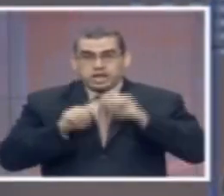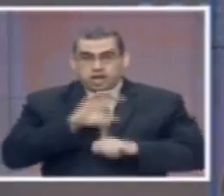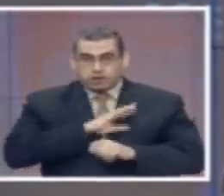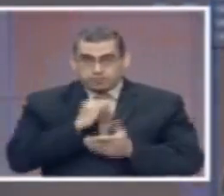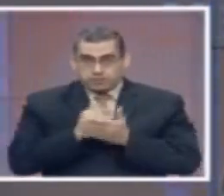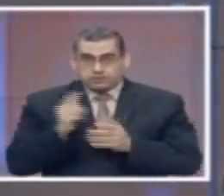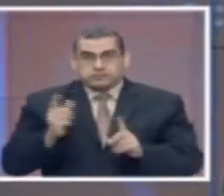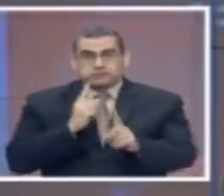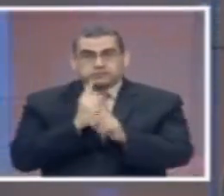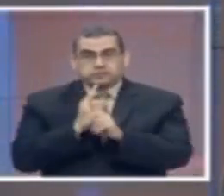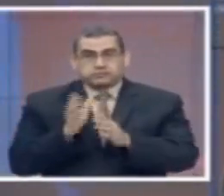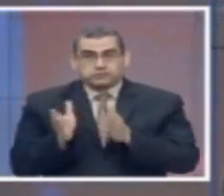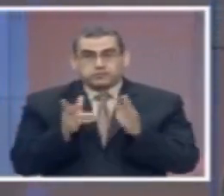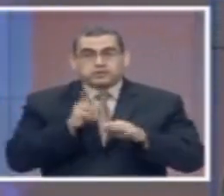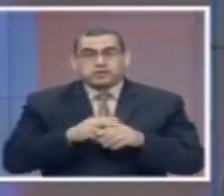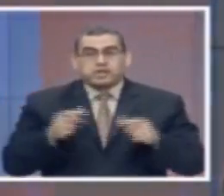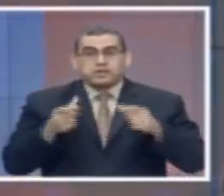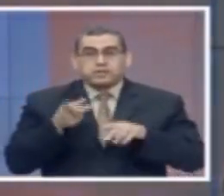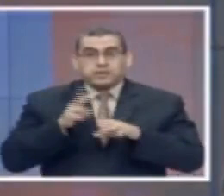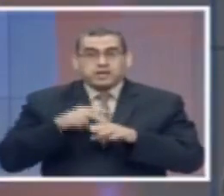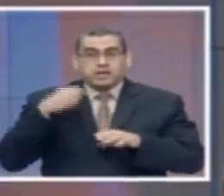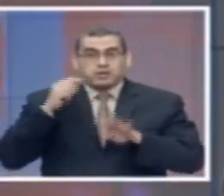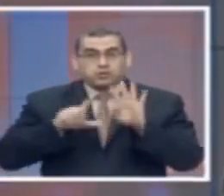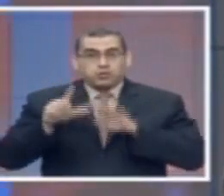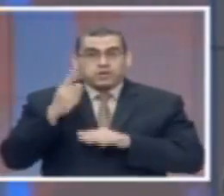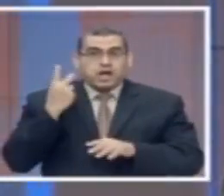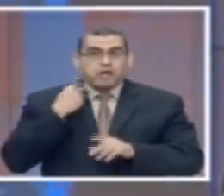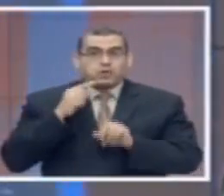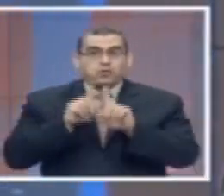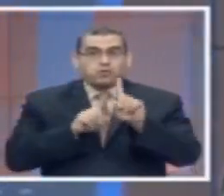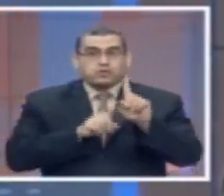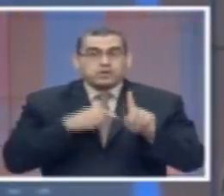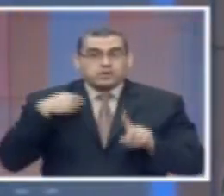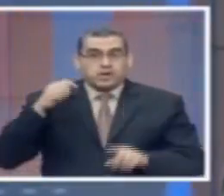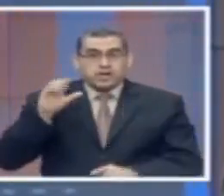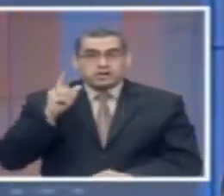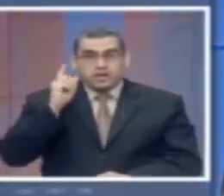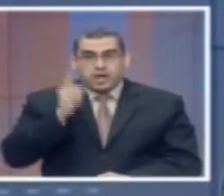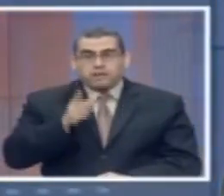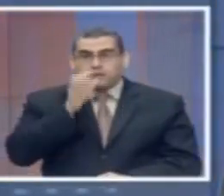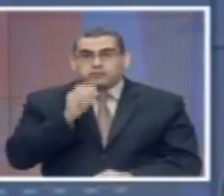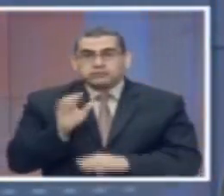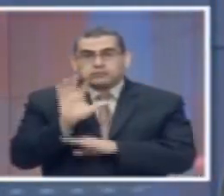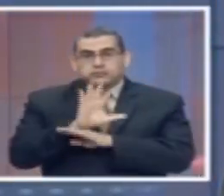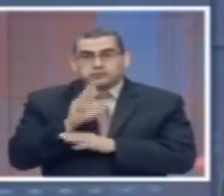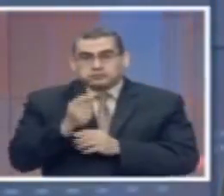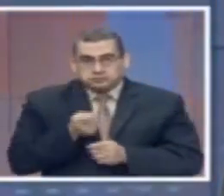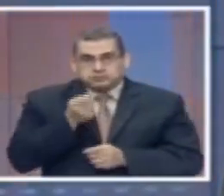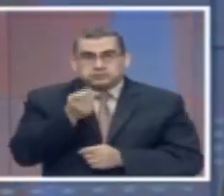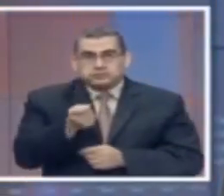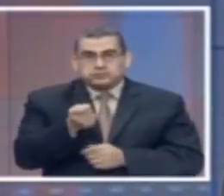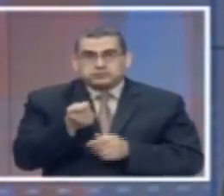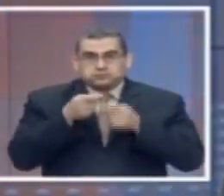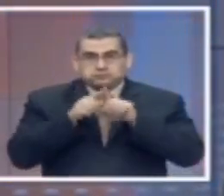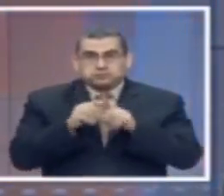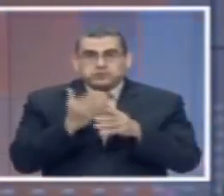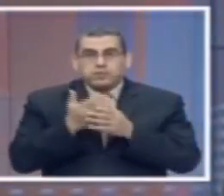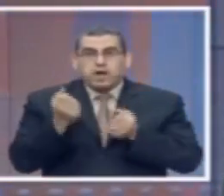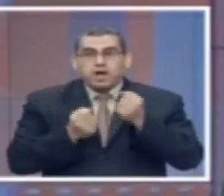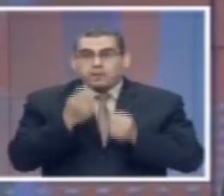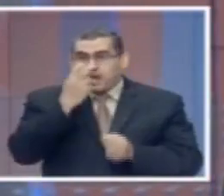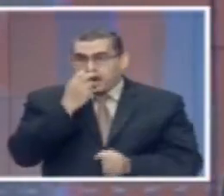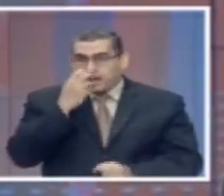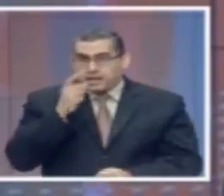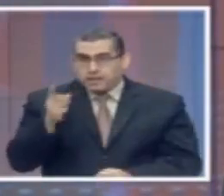وخلال اجتماع اخر بحضور رئيس الوزراء وعدد من الوزراء وجه سيادته بمنح حافز مادي ملائم للمواطنين